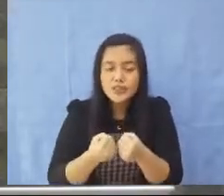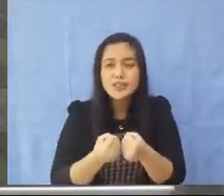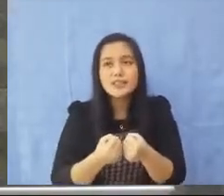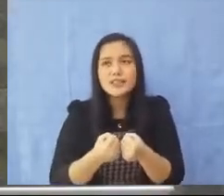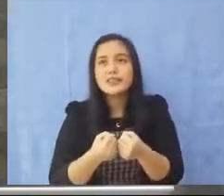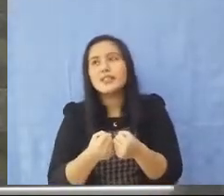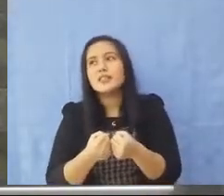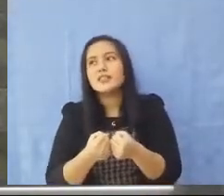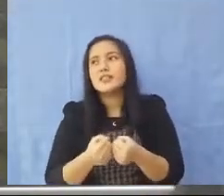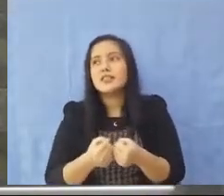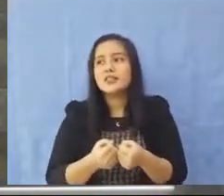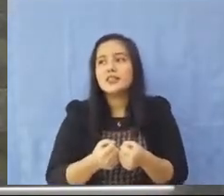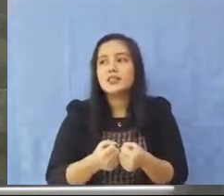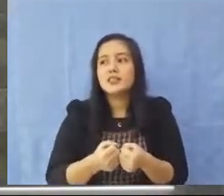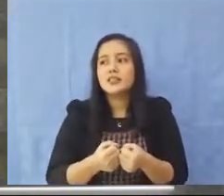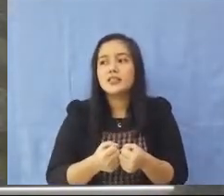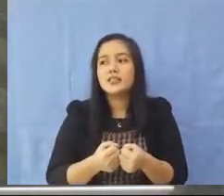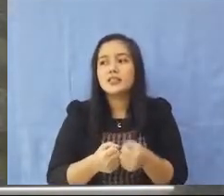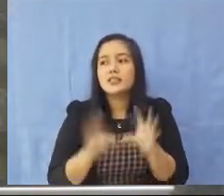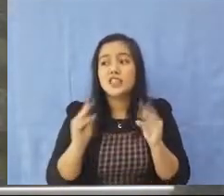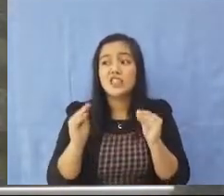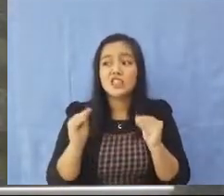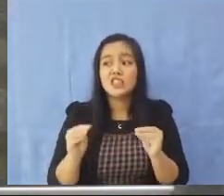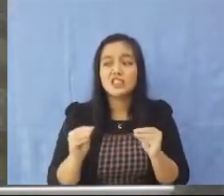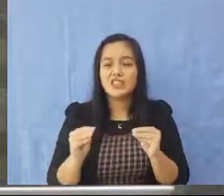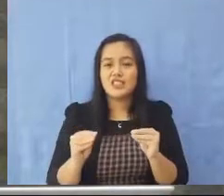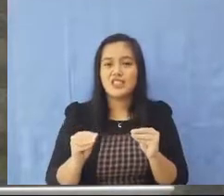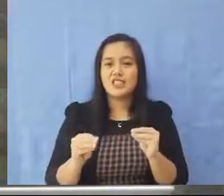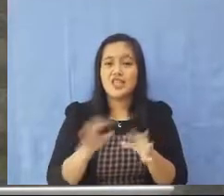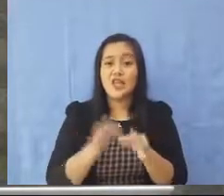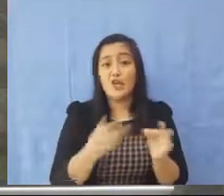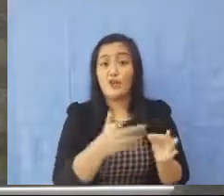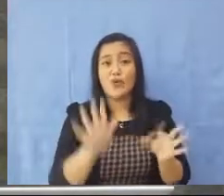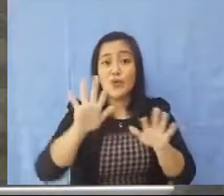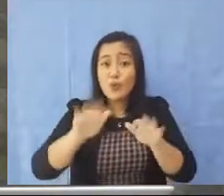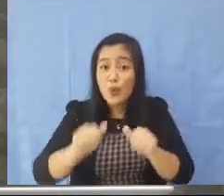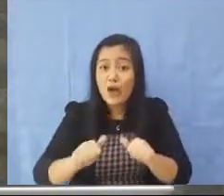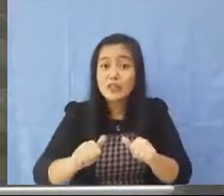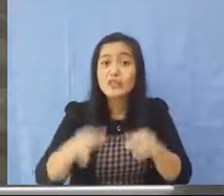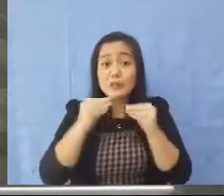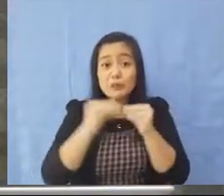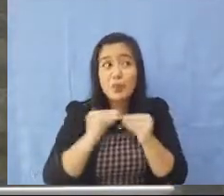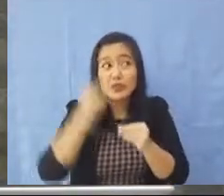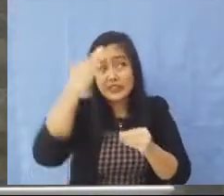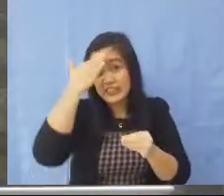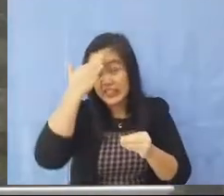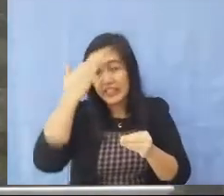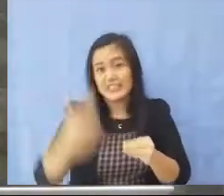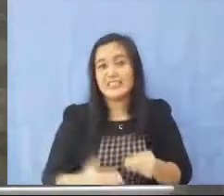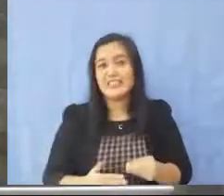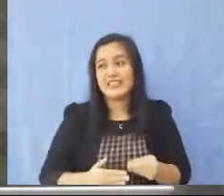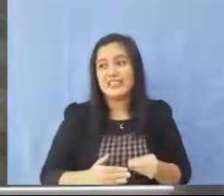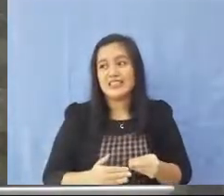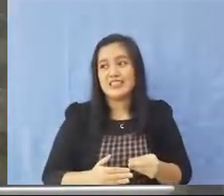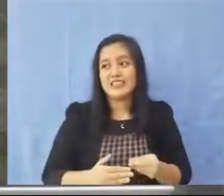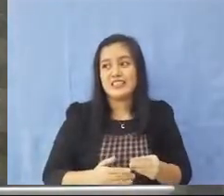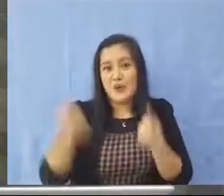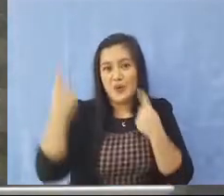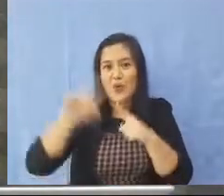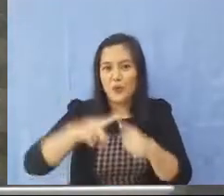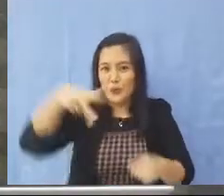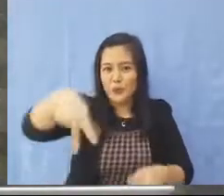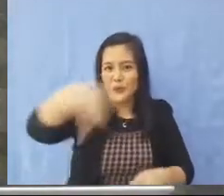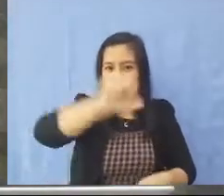natin yan dyan. Si Iso, pag pinag-usapan na po natin yung buhay ni Jacob. And also, but also in other